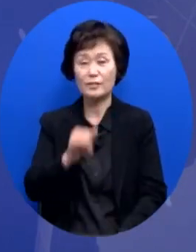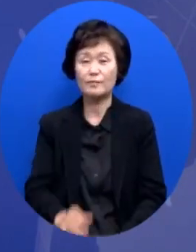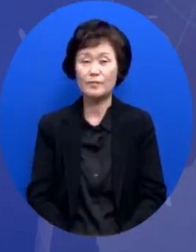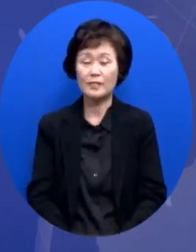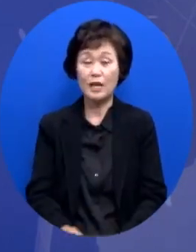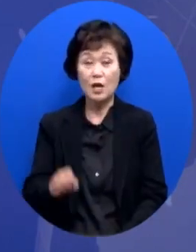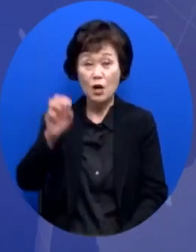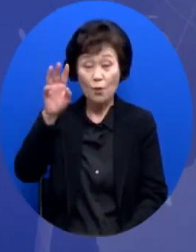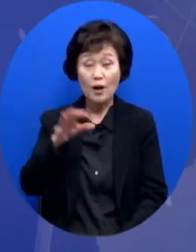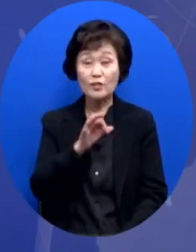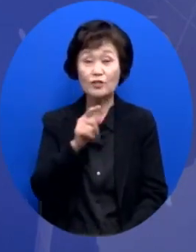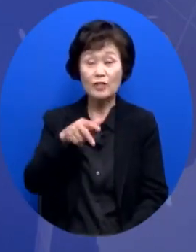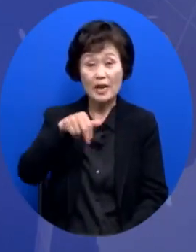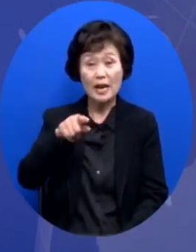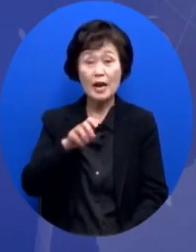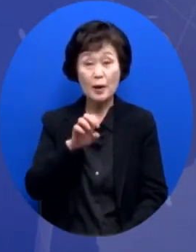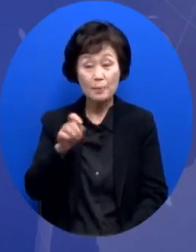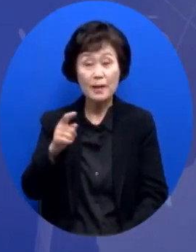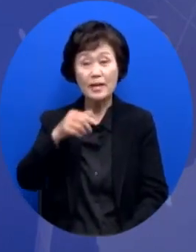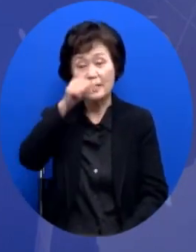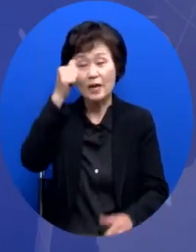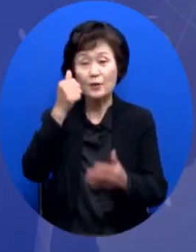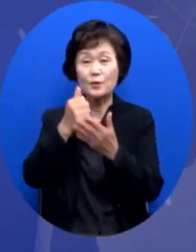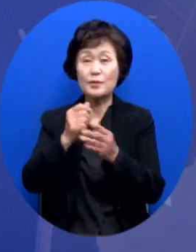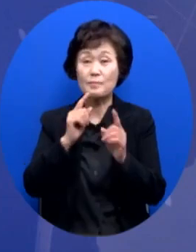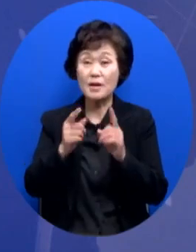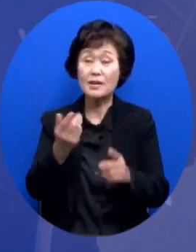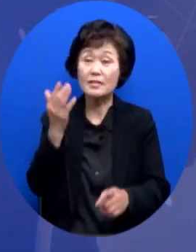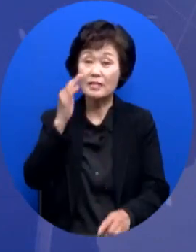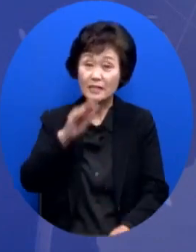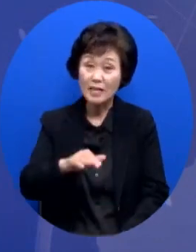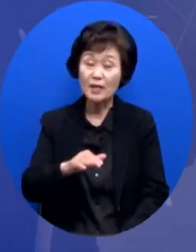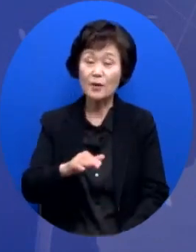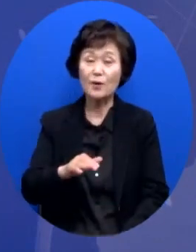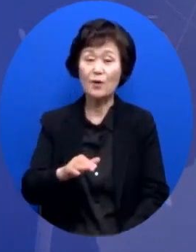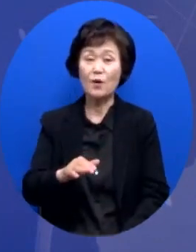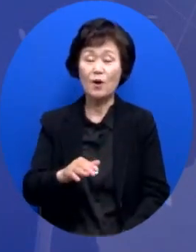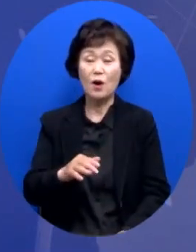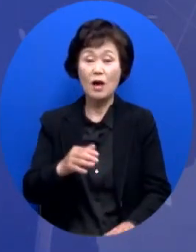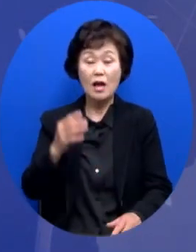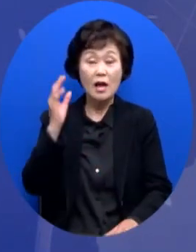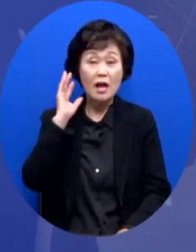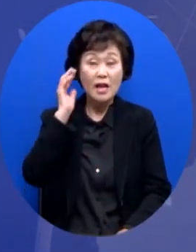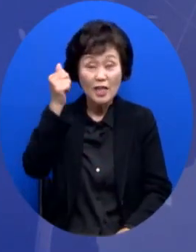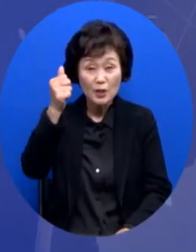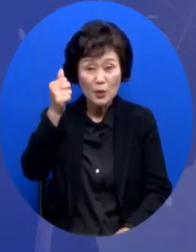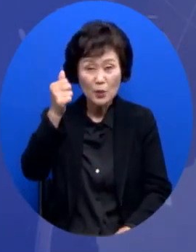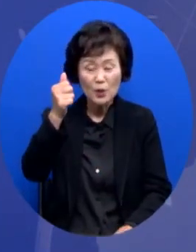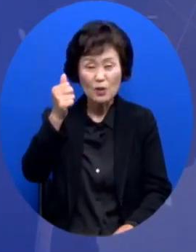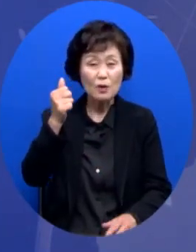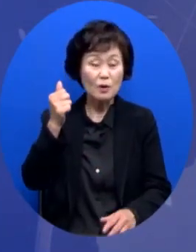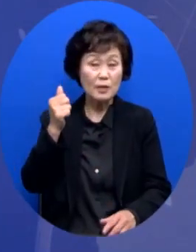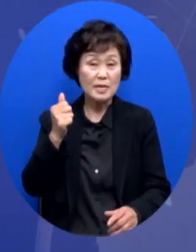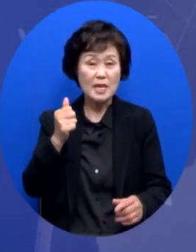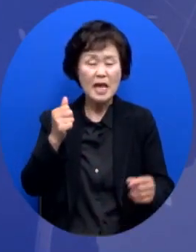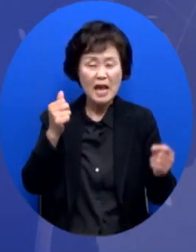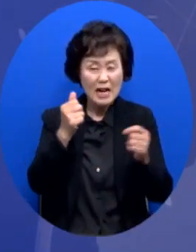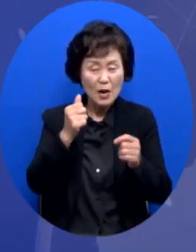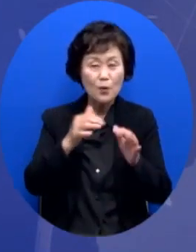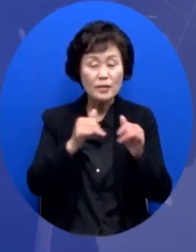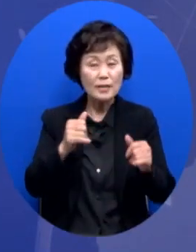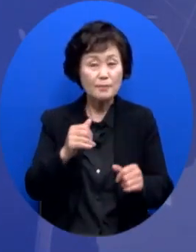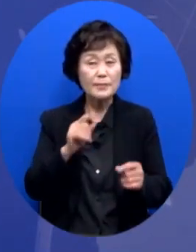광주 아가페교회 장로 이야기인데요. 대통령이 보좌진과 측근들 소리만 듣지 말고 다양한